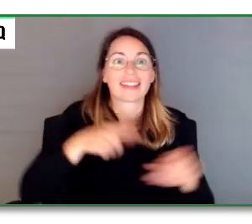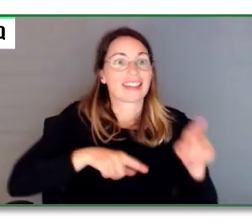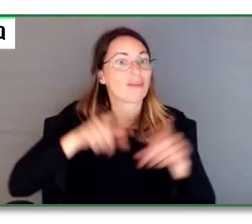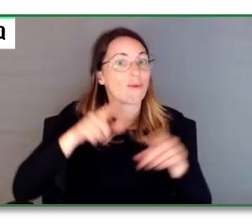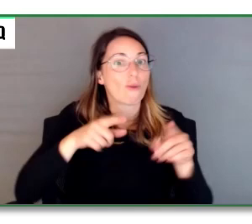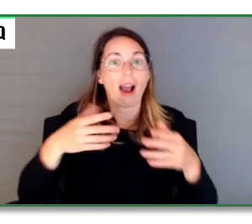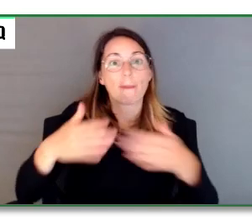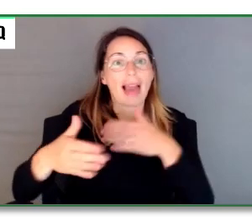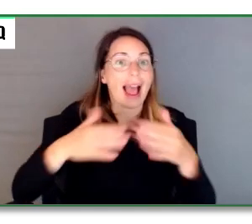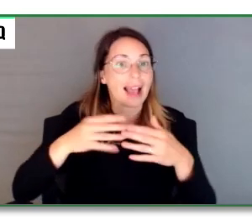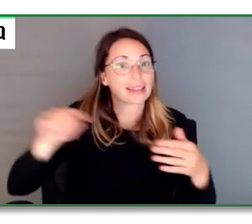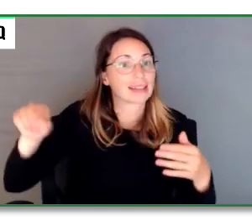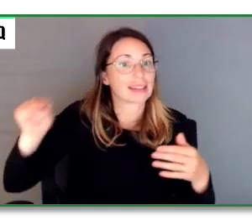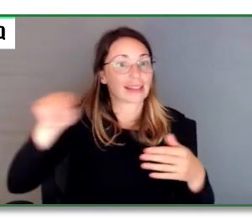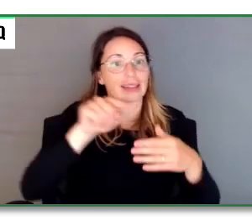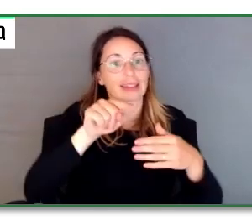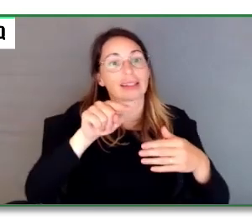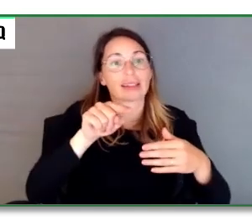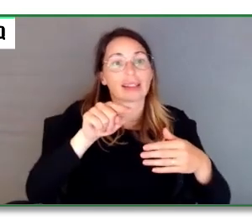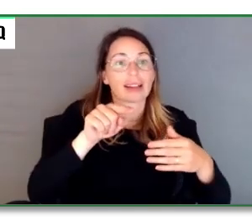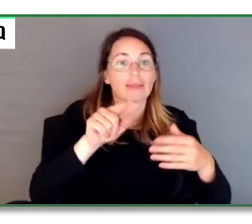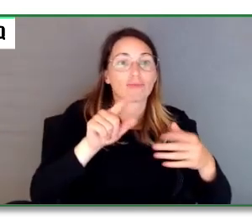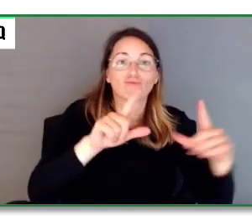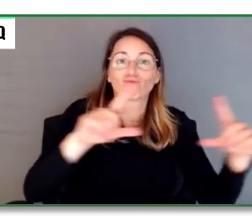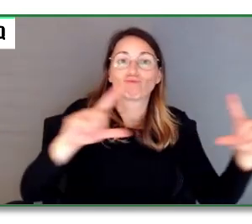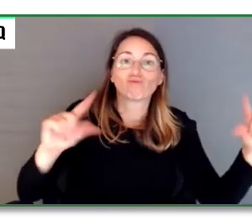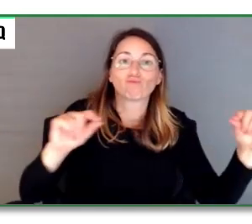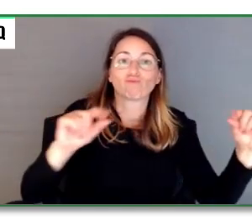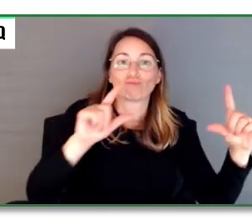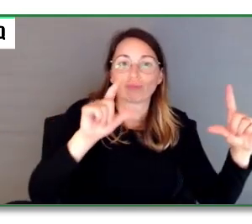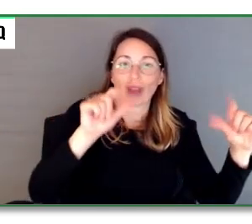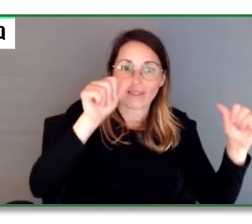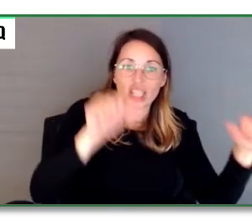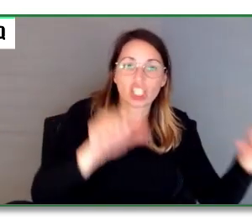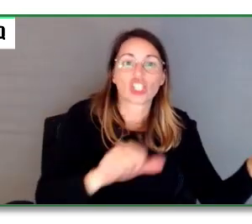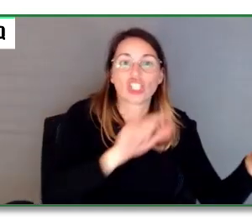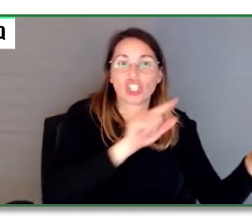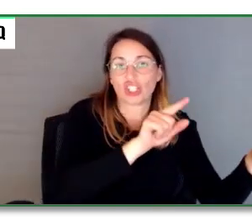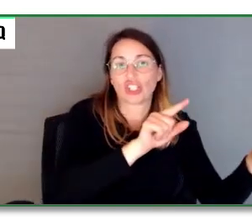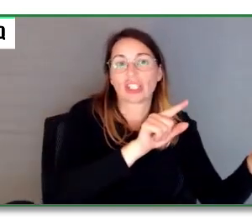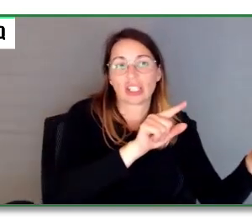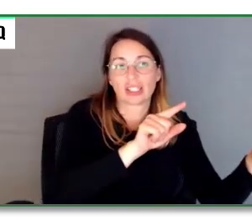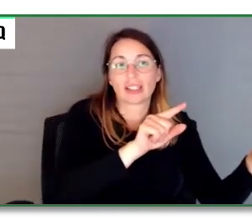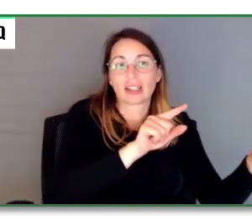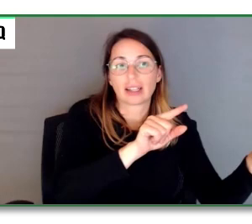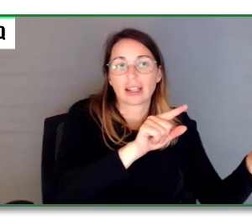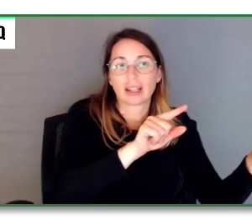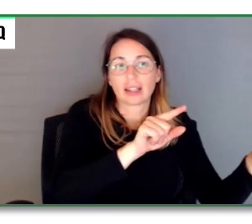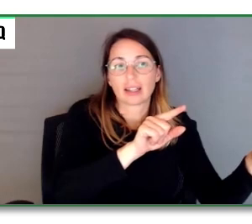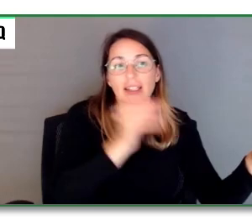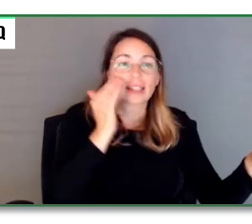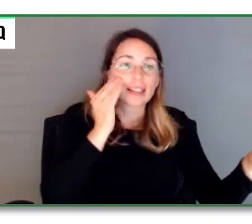ont mis donc des affiches pour avoir un peu, faire un peu d'humour.